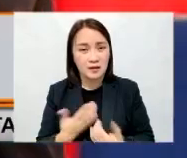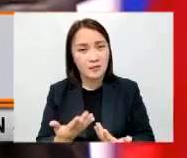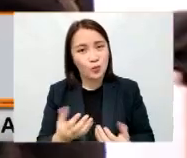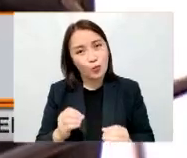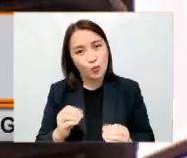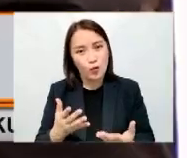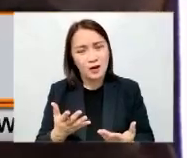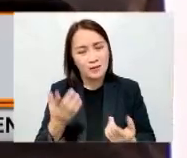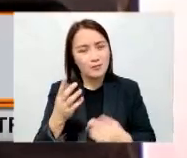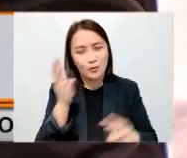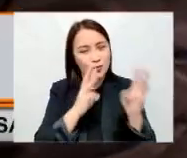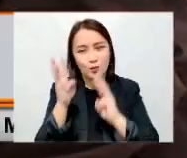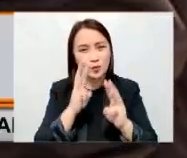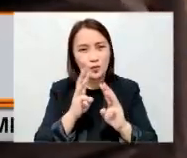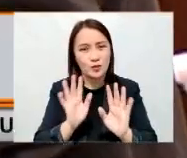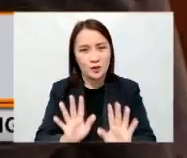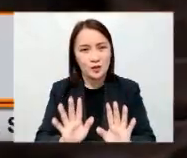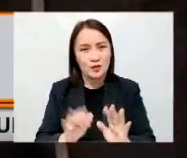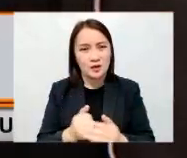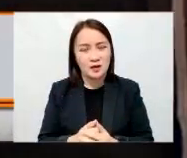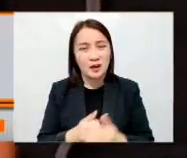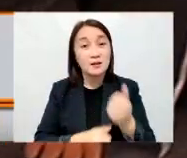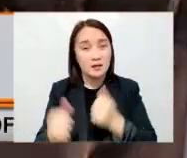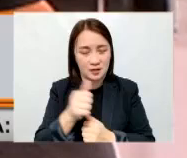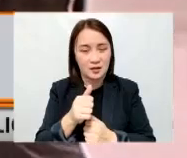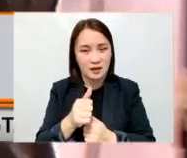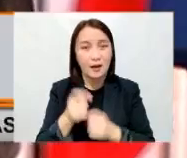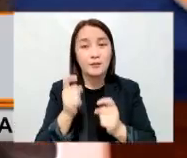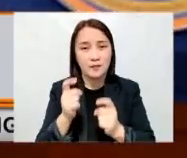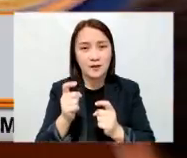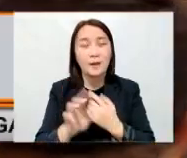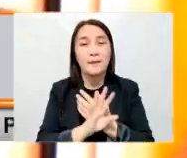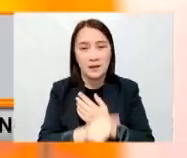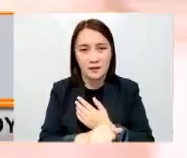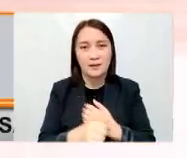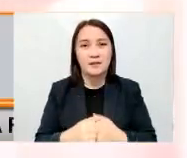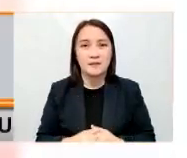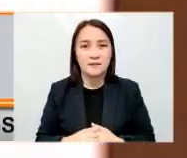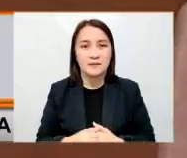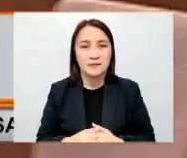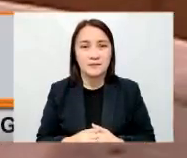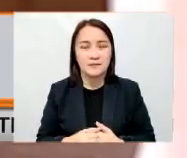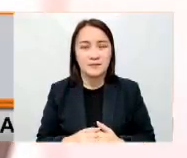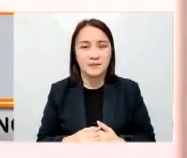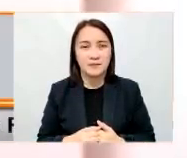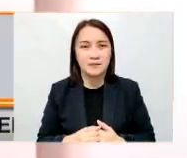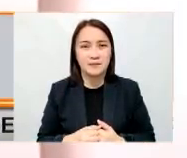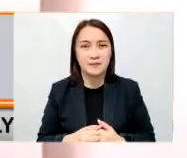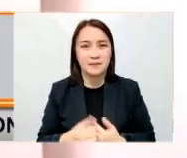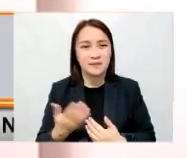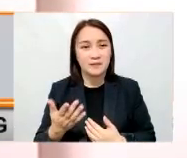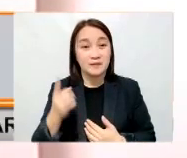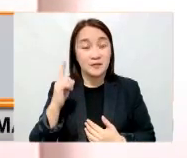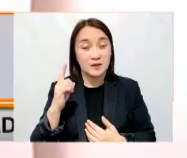ipag-alala sa lagay ng kalihim na babalik naman daw agad sa trabaho. Si Justice Undersecretary Ray Raul Vasquez muna ang tatayong